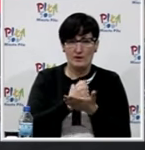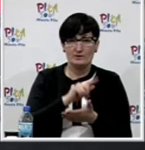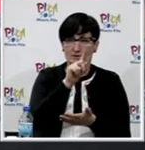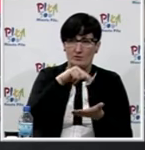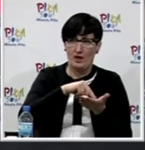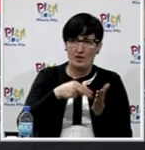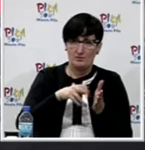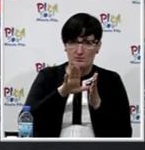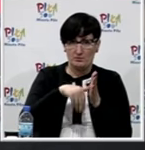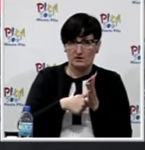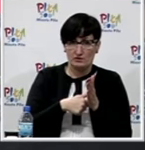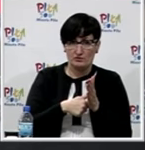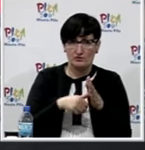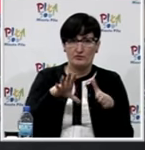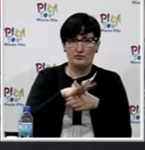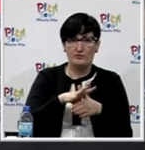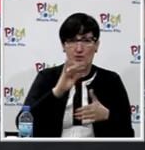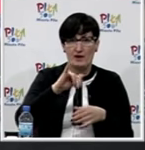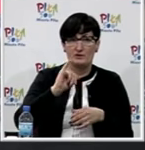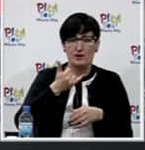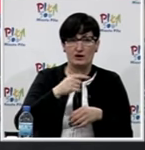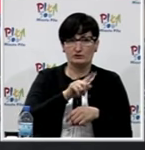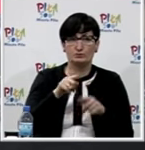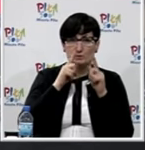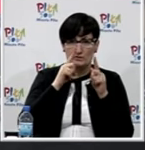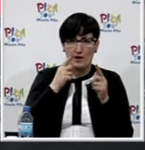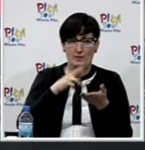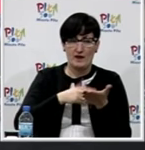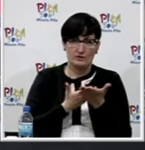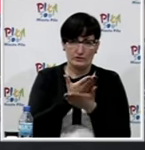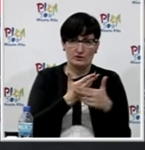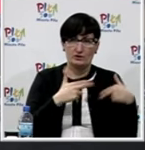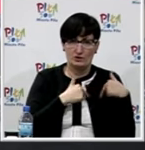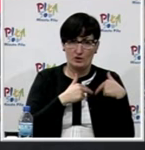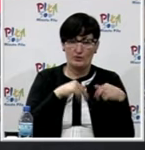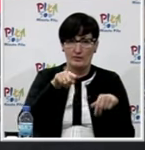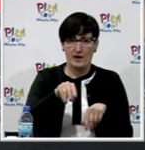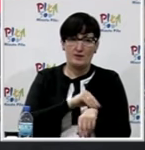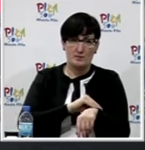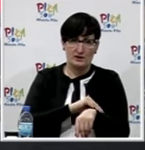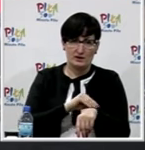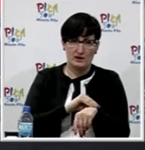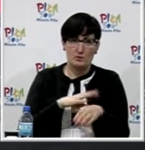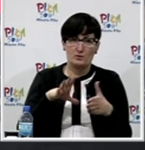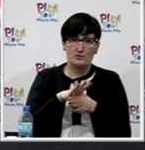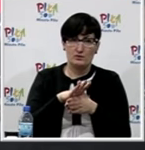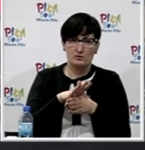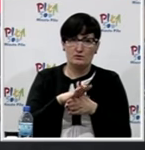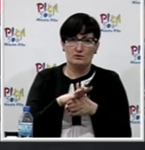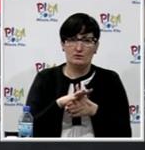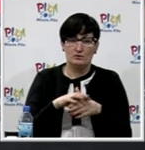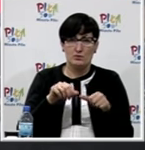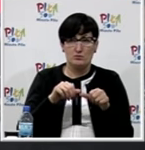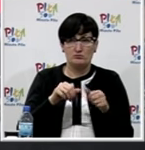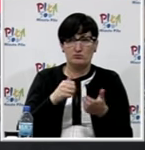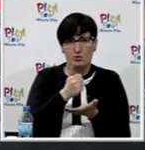miejscowym. Tak jak Państwo zauważyli na wniosek komisji, te materiały w postaci załącznika, takiego